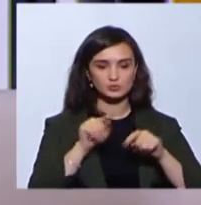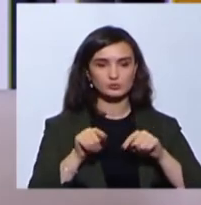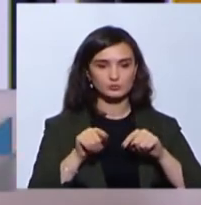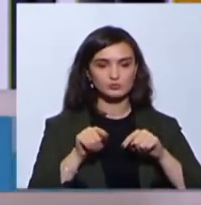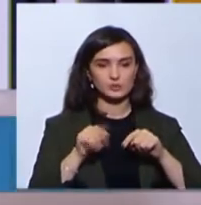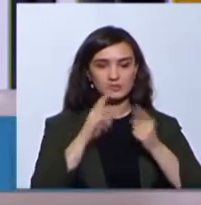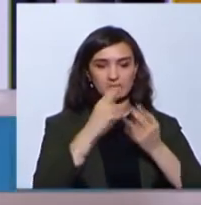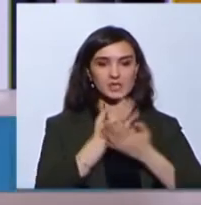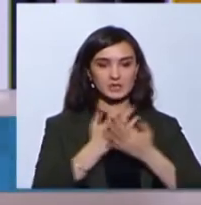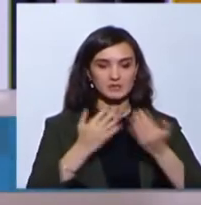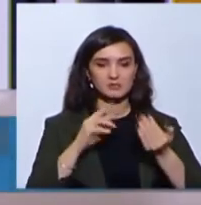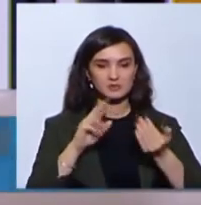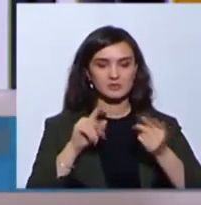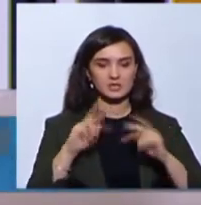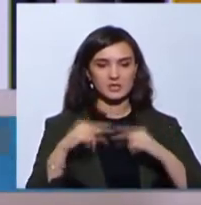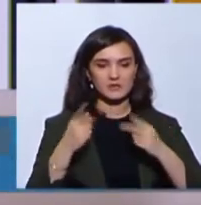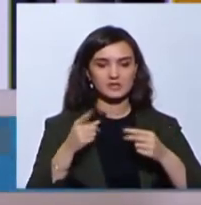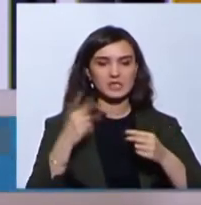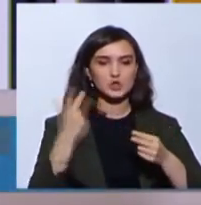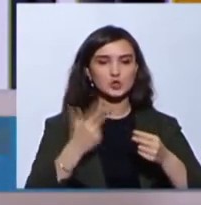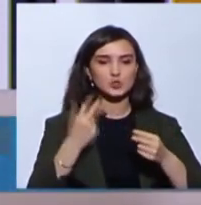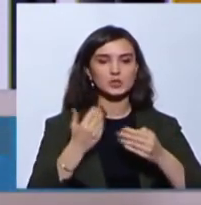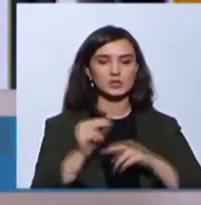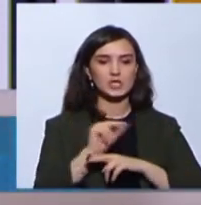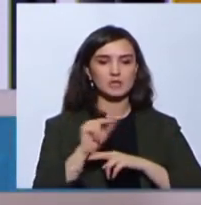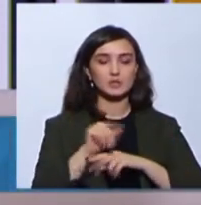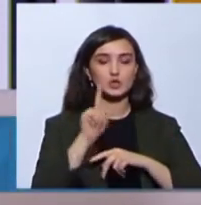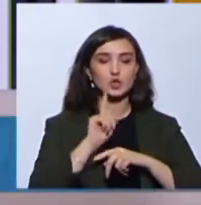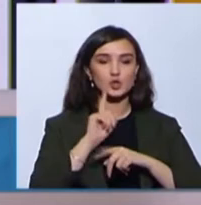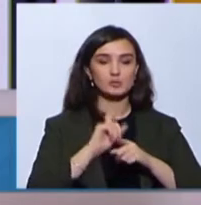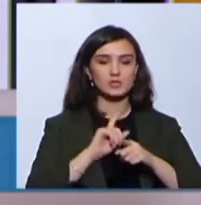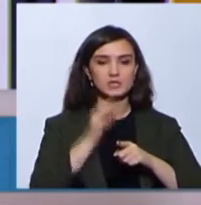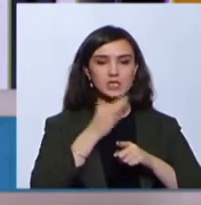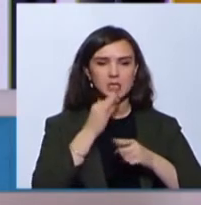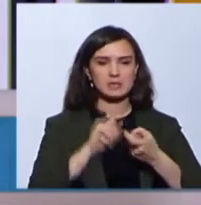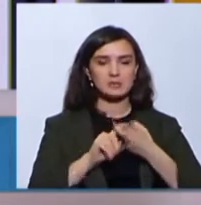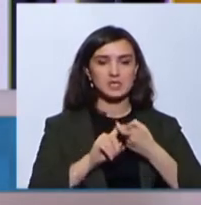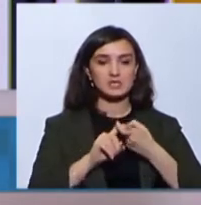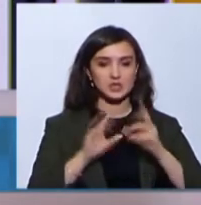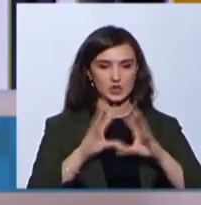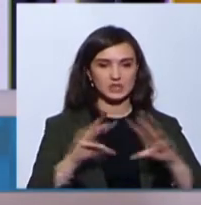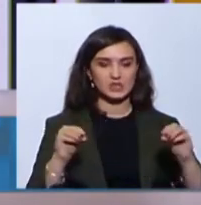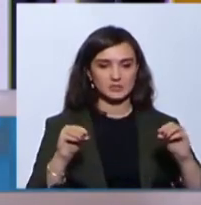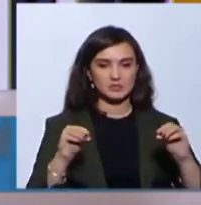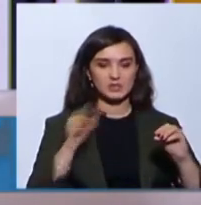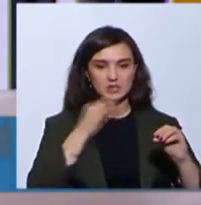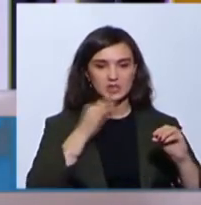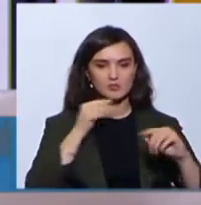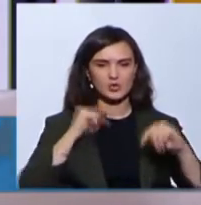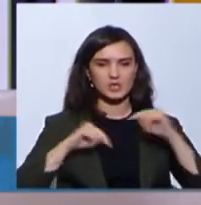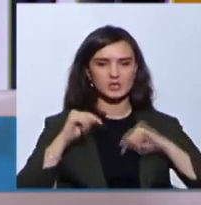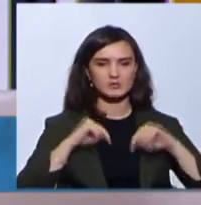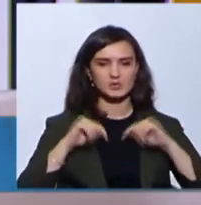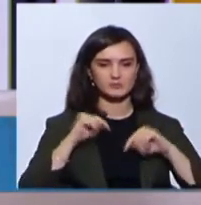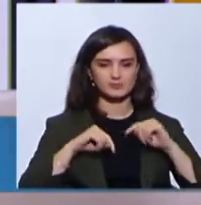ორალური პრეპარატებიდან გადაყვანა ინსულინ თერაპიაზე, ოღონდ ეს არის დროებით, სანამ ინფექცია ჩაცხრება, სანამ